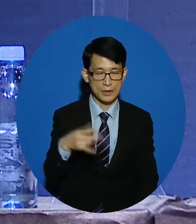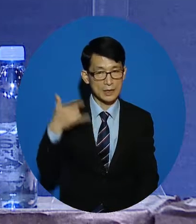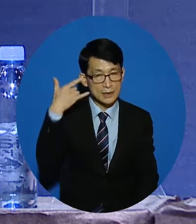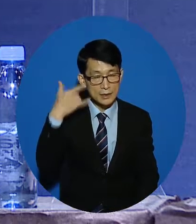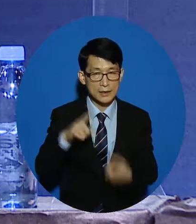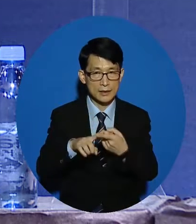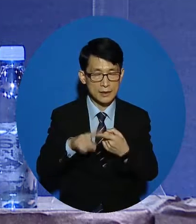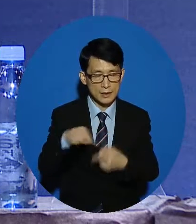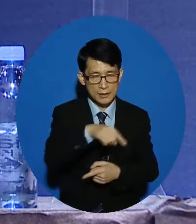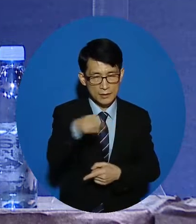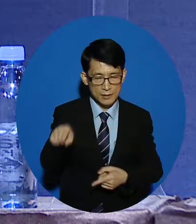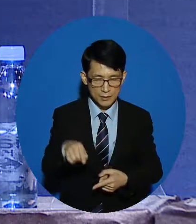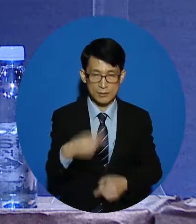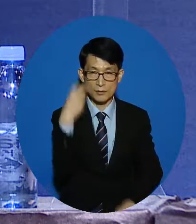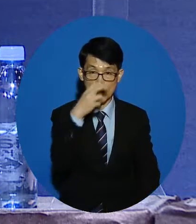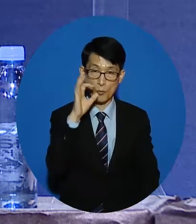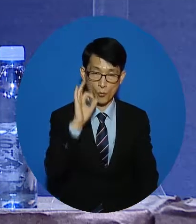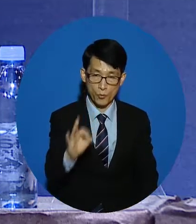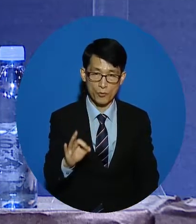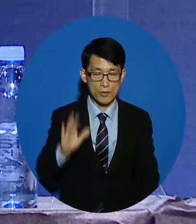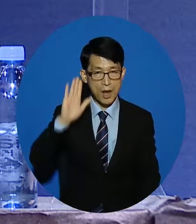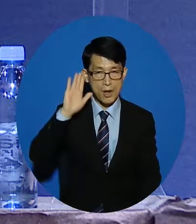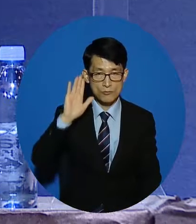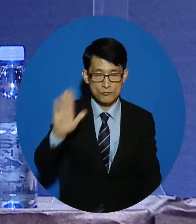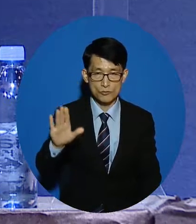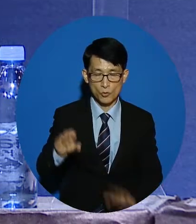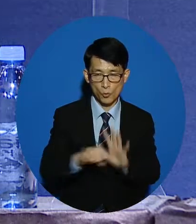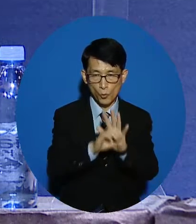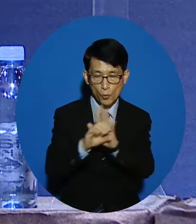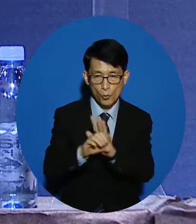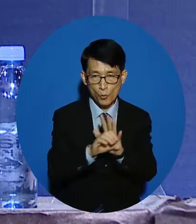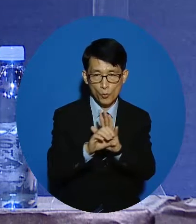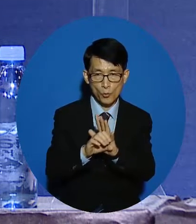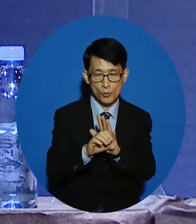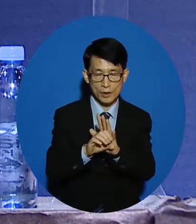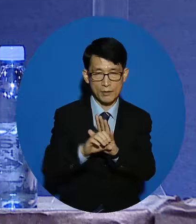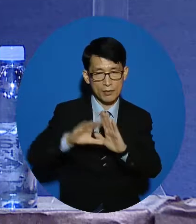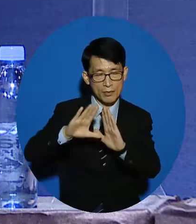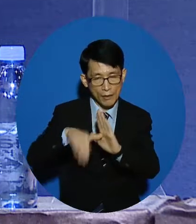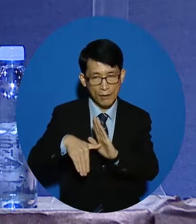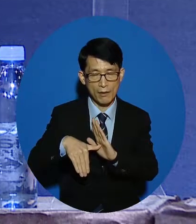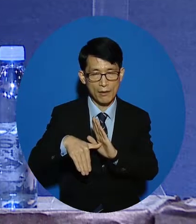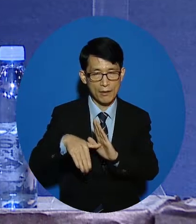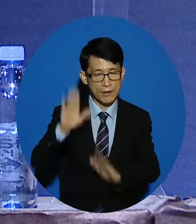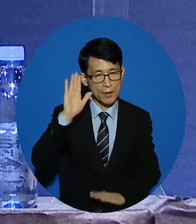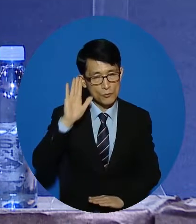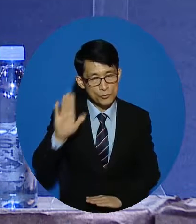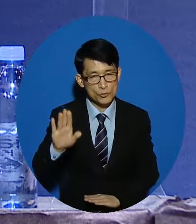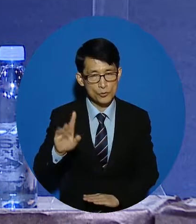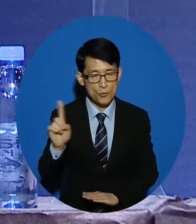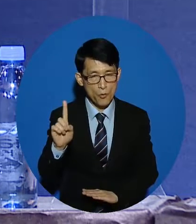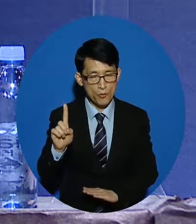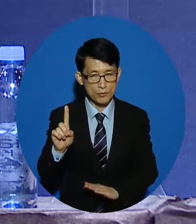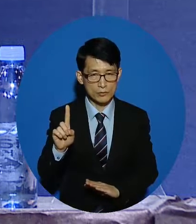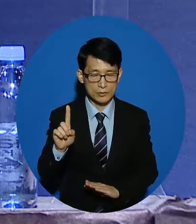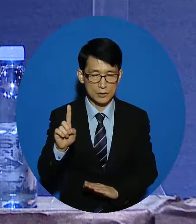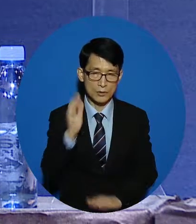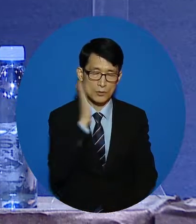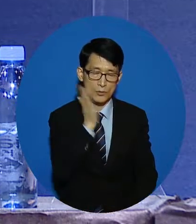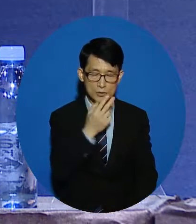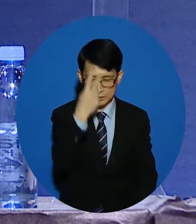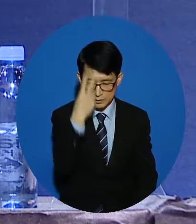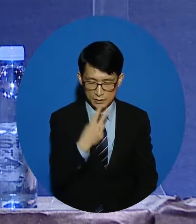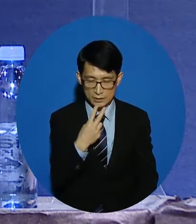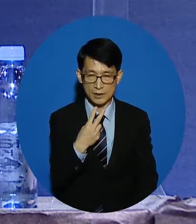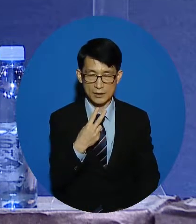상황을 점검해보고 앞으로 전개될 포스트 코로나 시대에 감각장애인들의 인권이 온전히 보장되는 정책